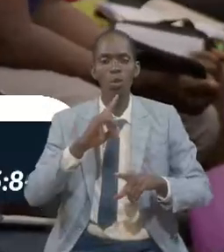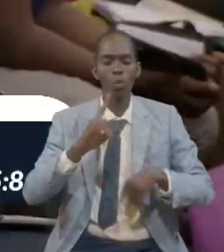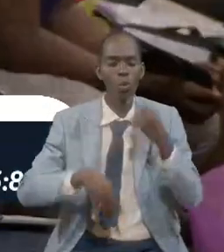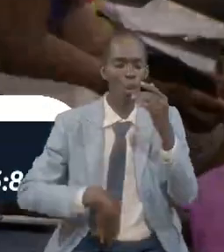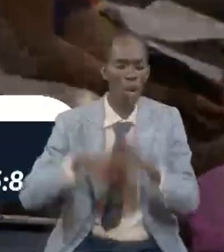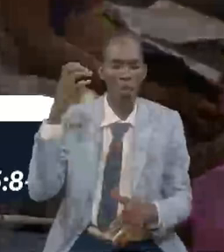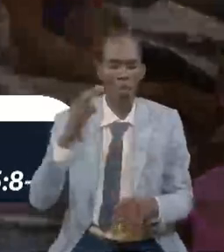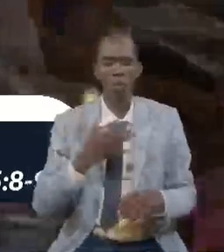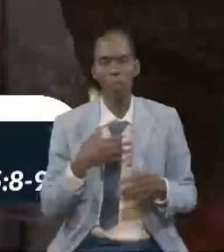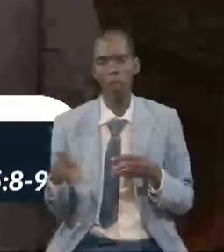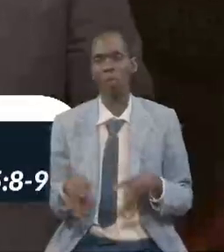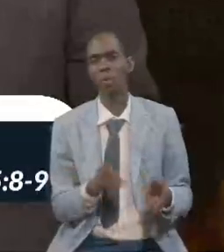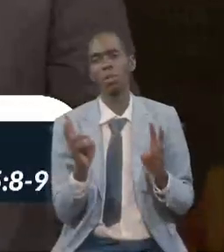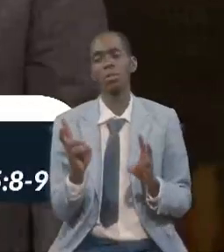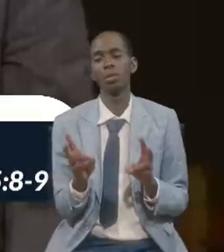Retire-toi.